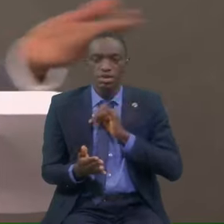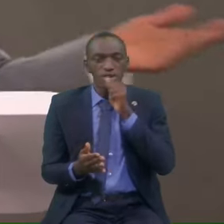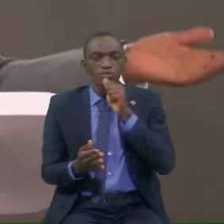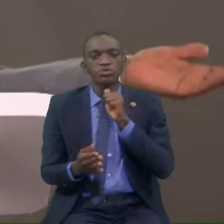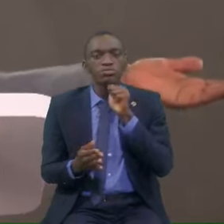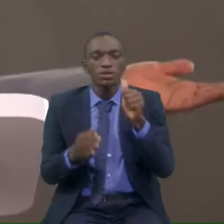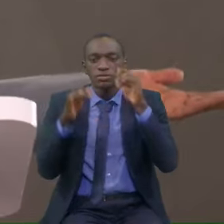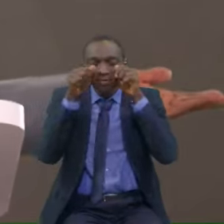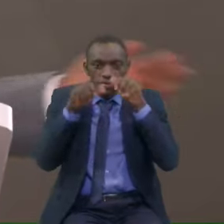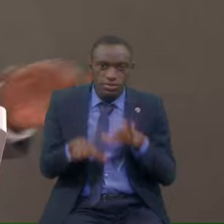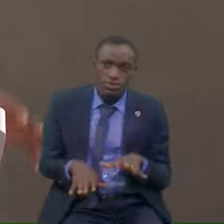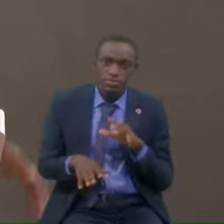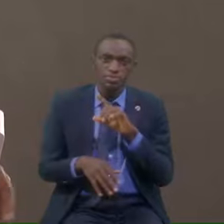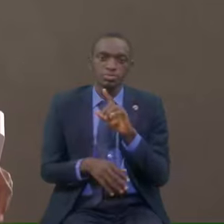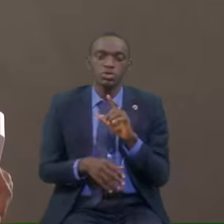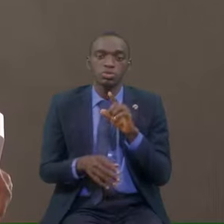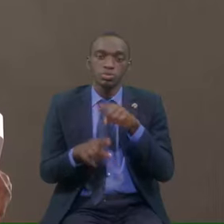pour dire, je ne suis pas fatigué.